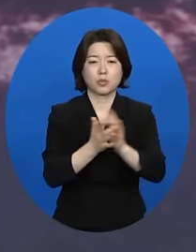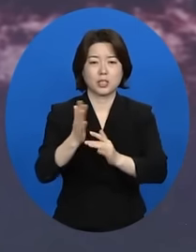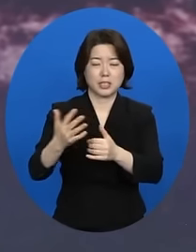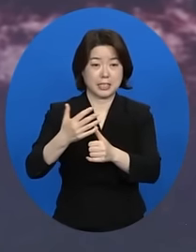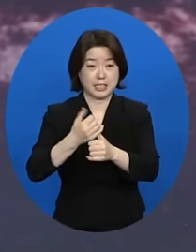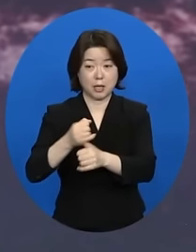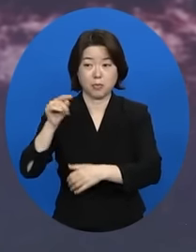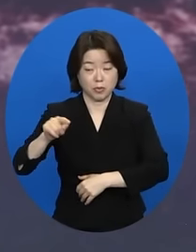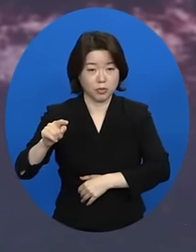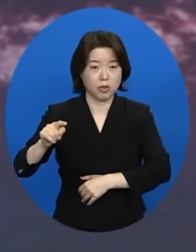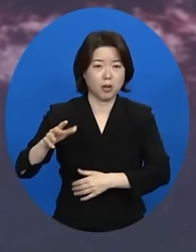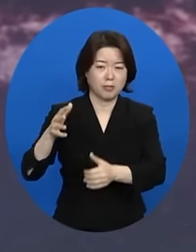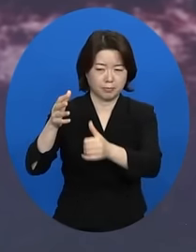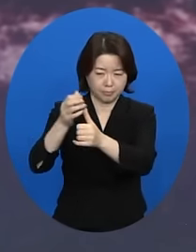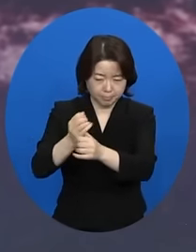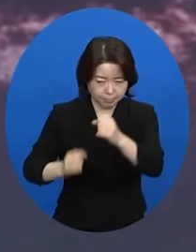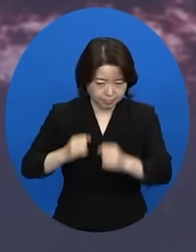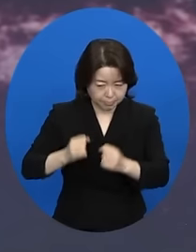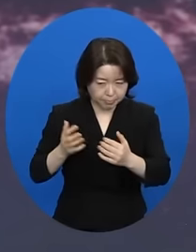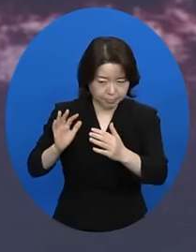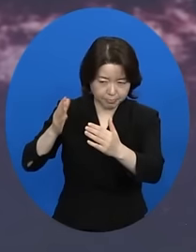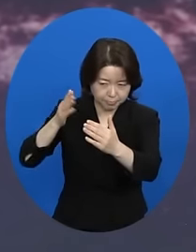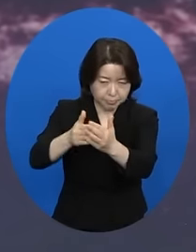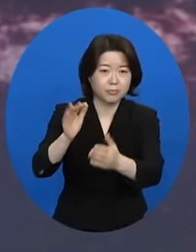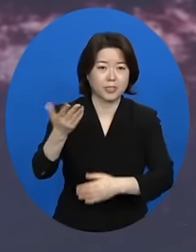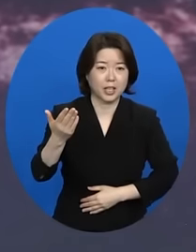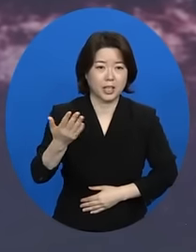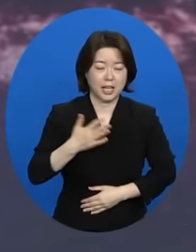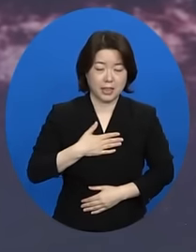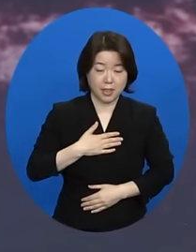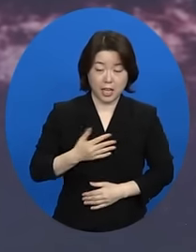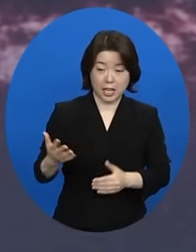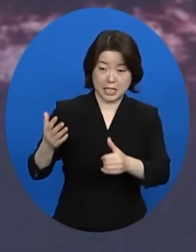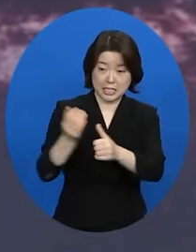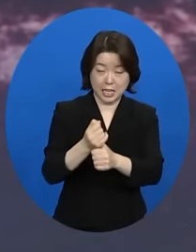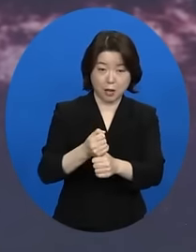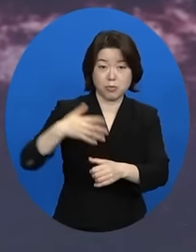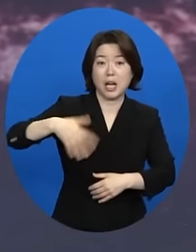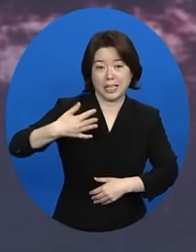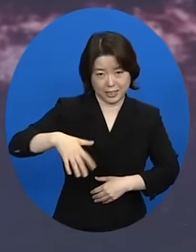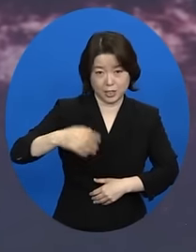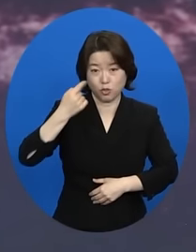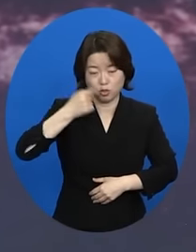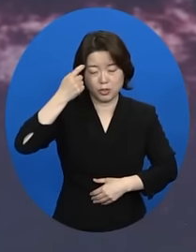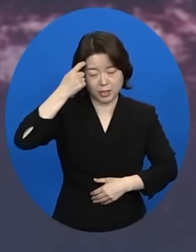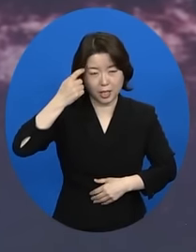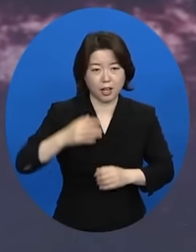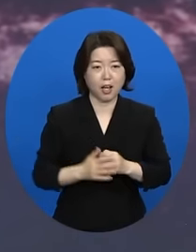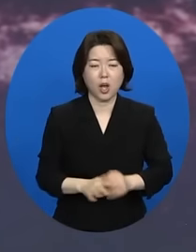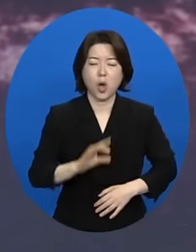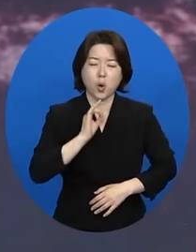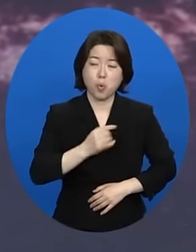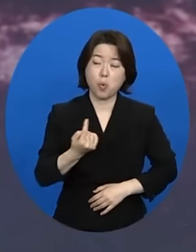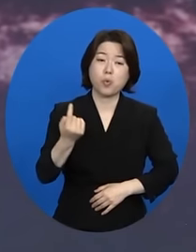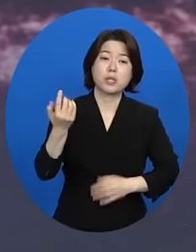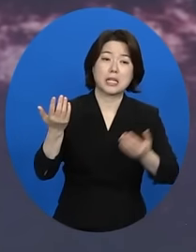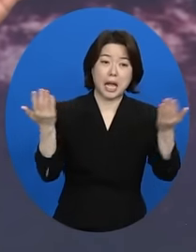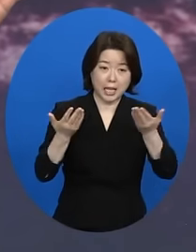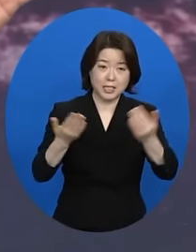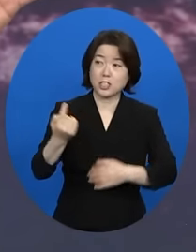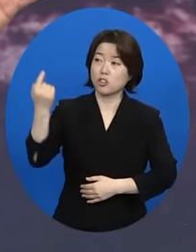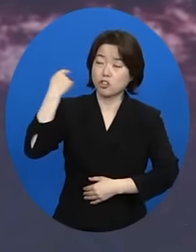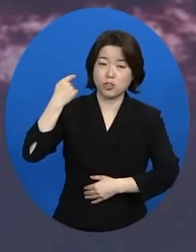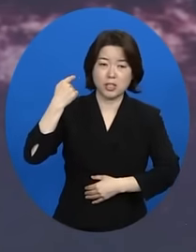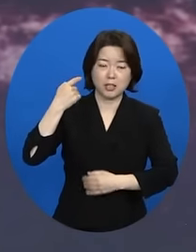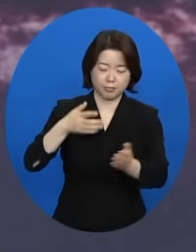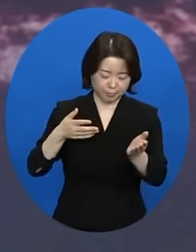그것을 잡으려고 달려가노라. 형제들아, 나는 아직 내가 잡은 줄로 여기지 아니하고 오직 한 일, 즉 뒤에 있는 것은